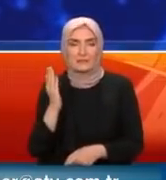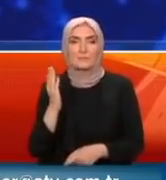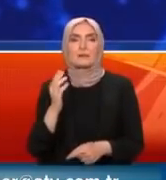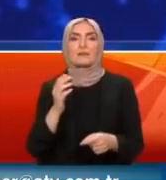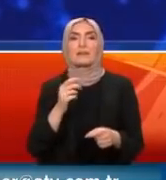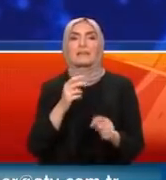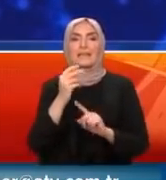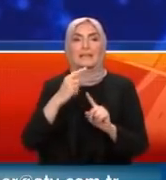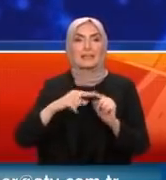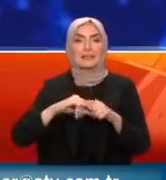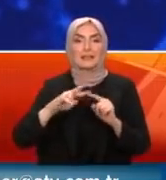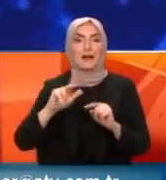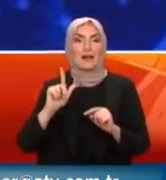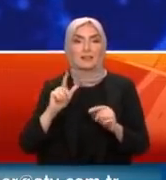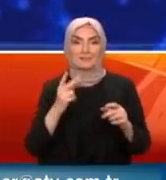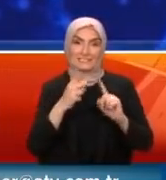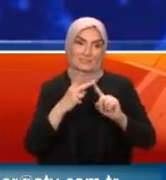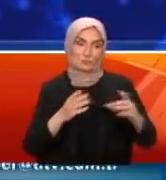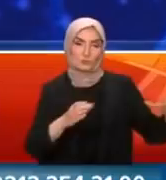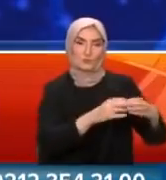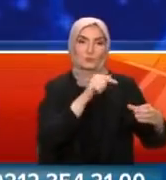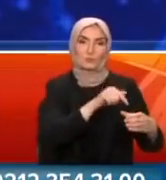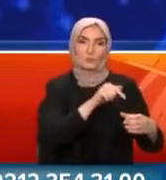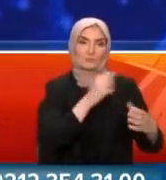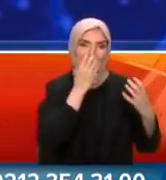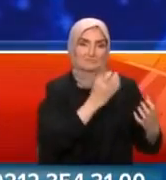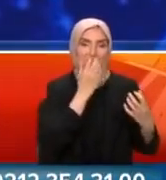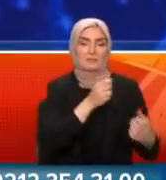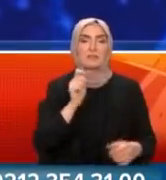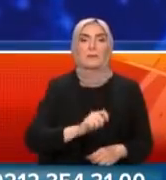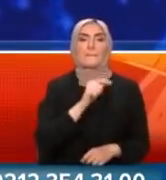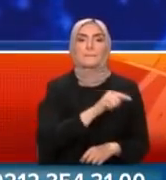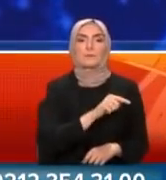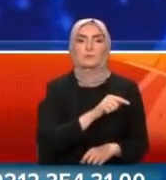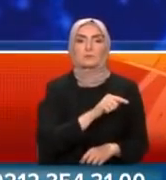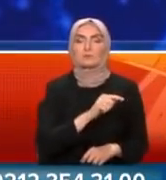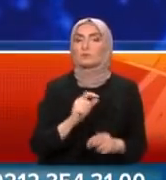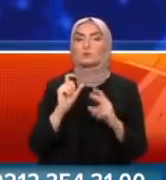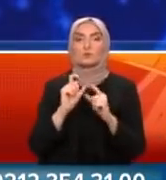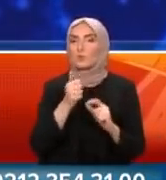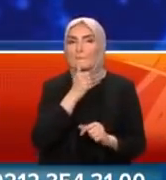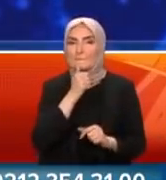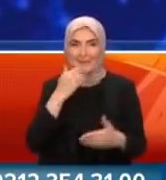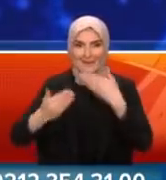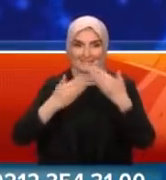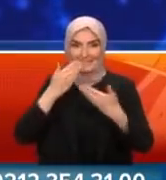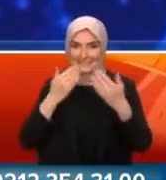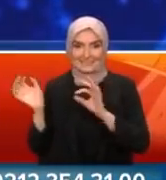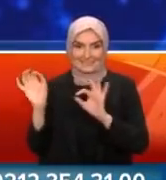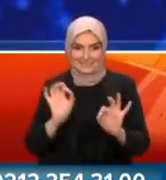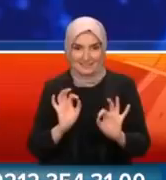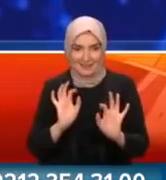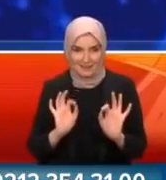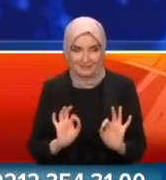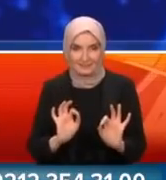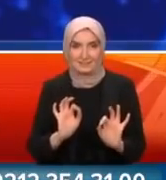savaş açtılar Şükrü evin dediği gibi Devrim arabaları en başından itibaren öksüz